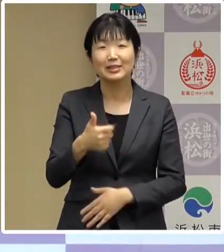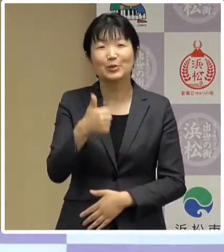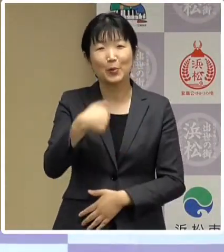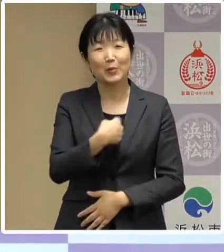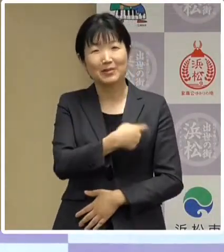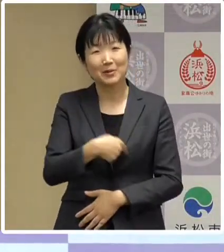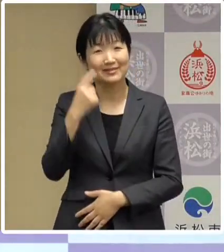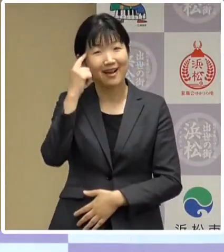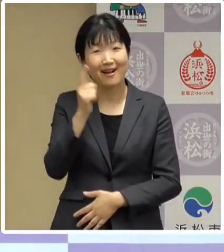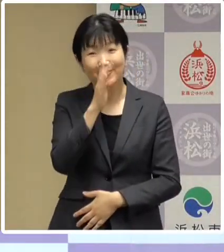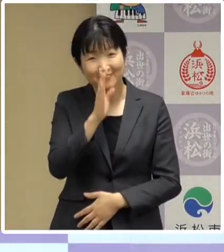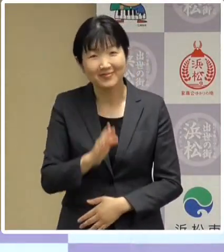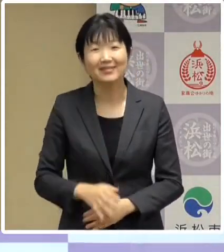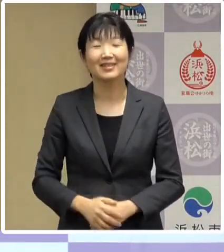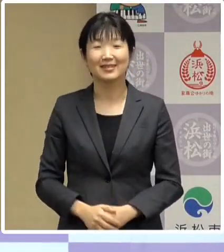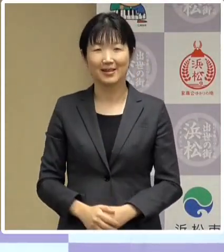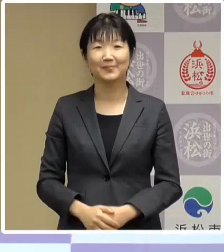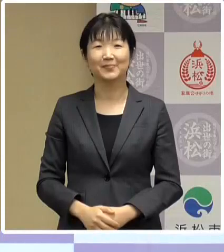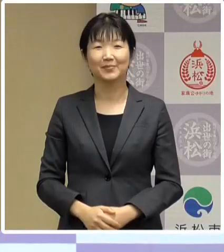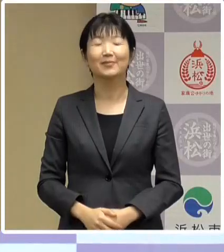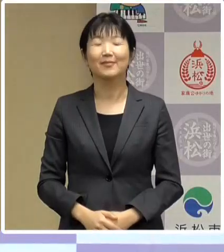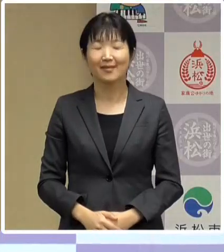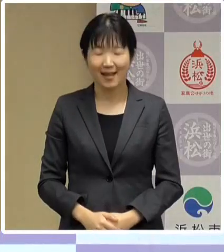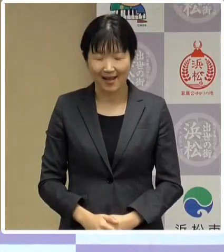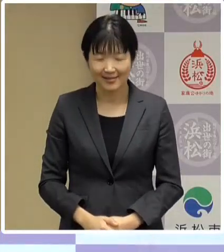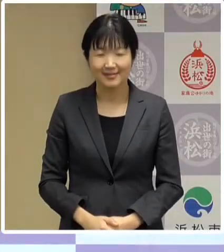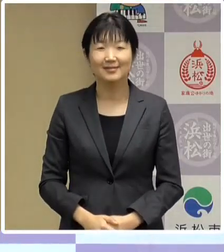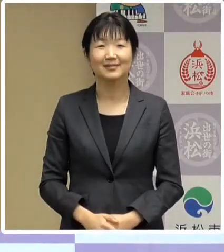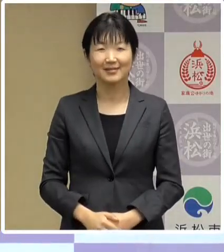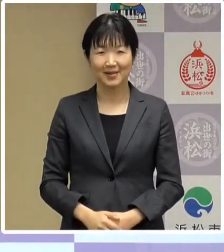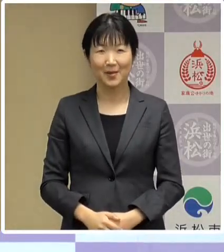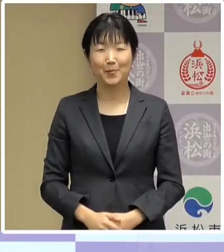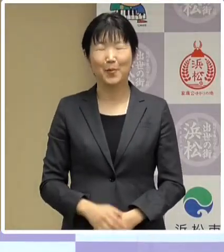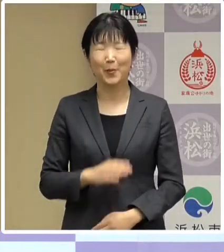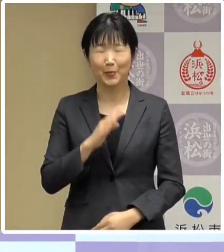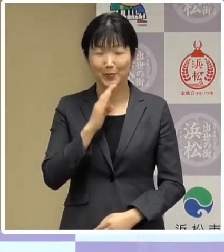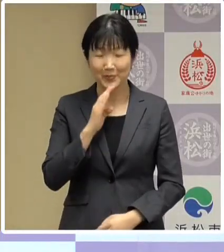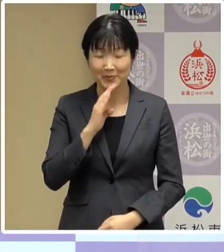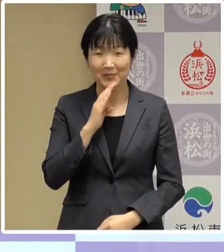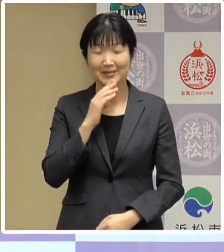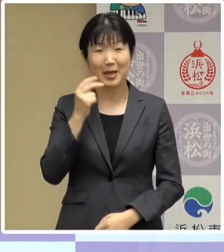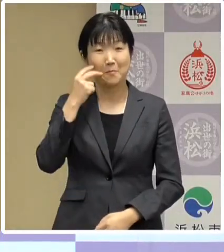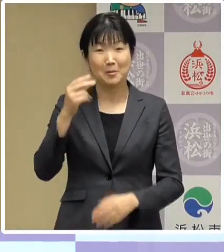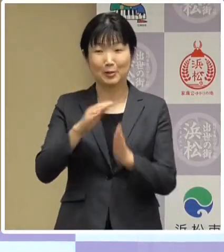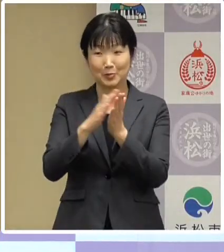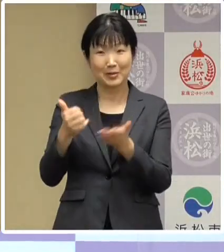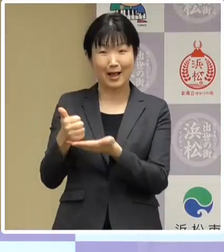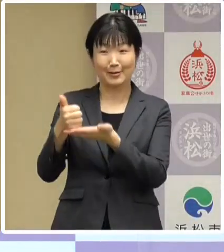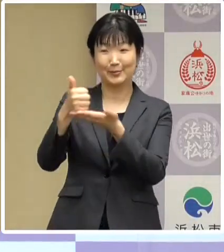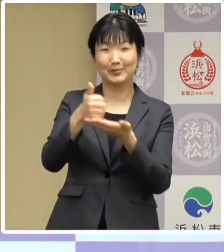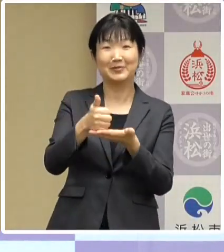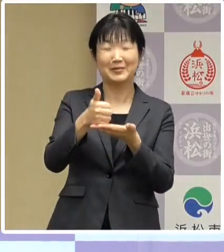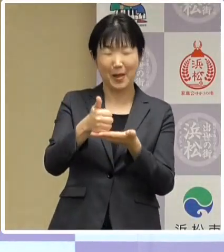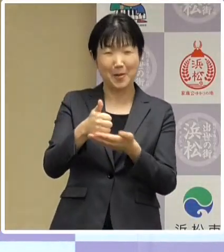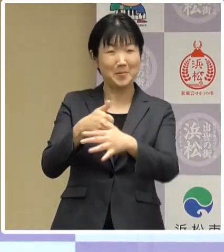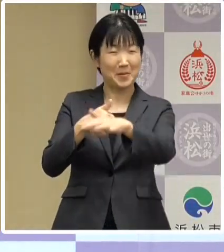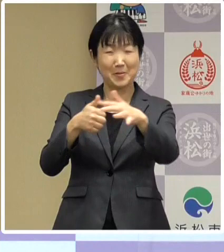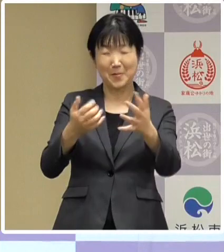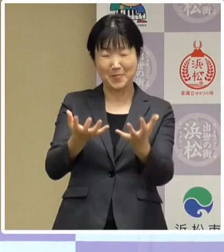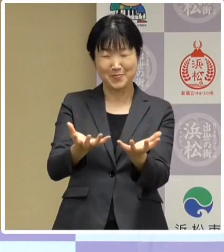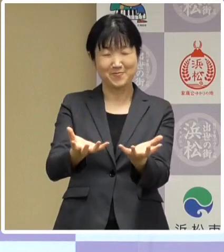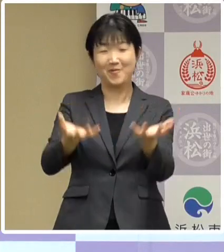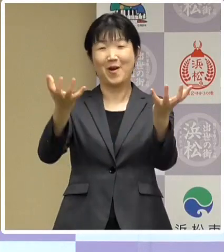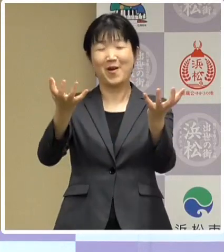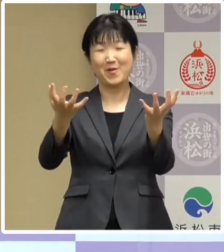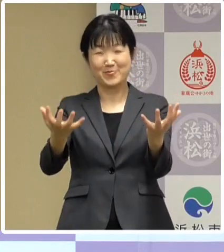ほどを。 はい、これはね、やっぱり想像以上のですね、賑わいをですね、作り出せるんじゃ